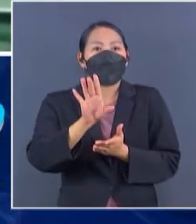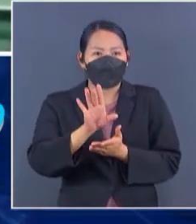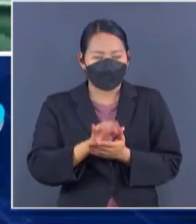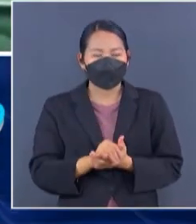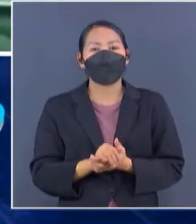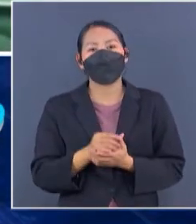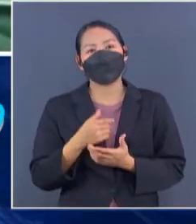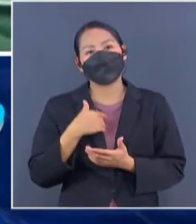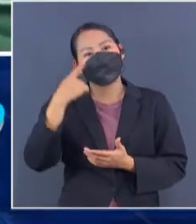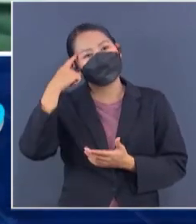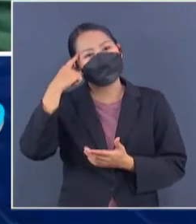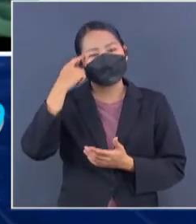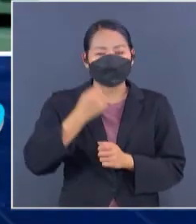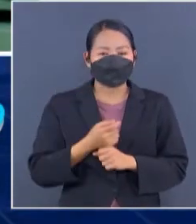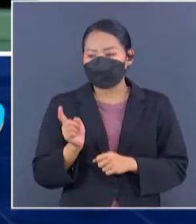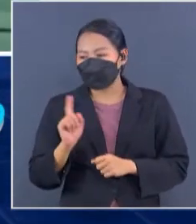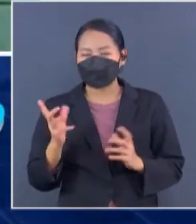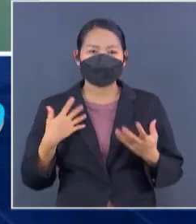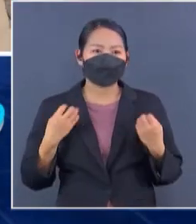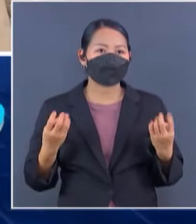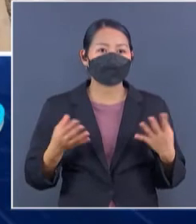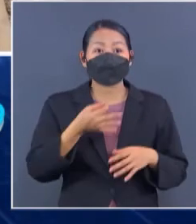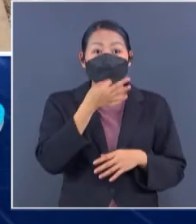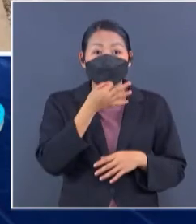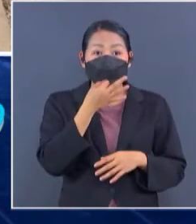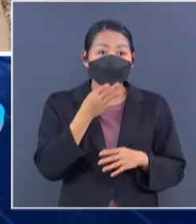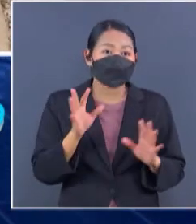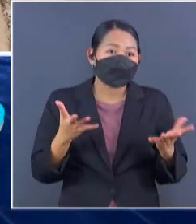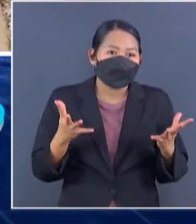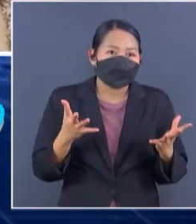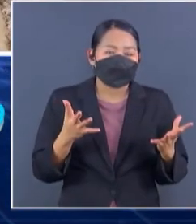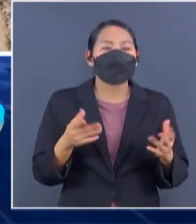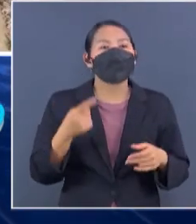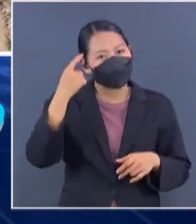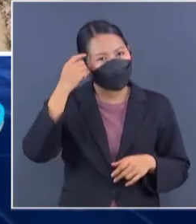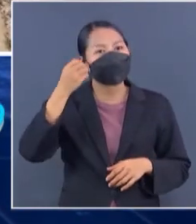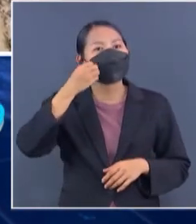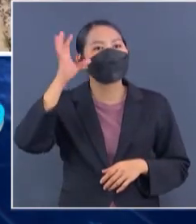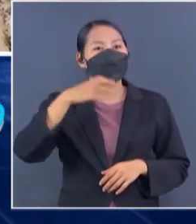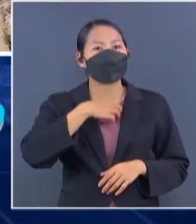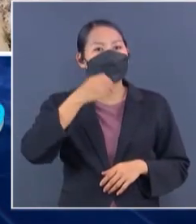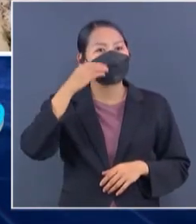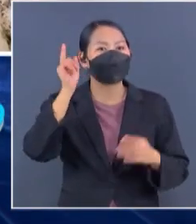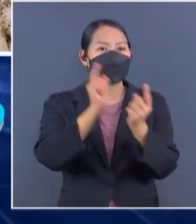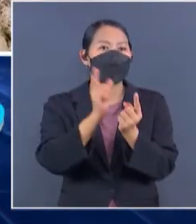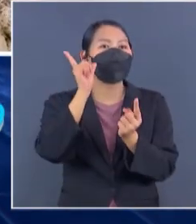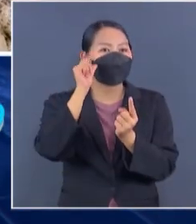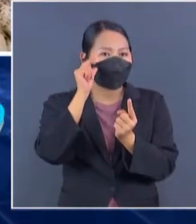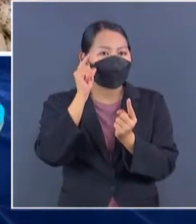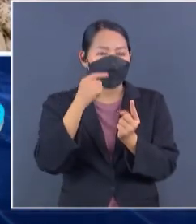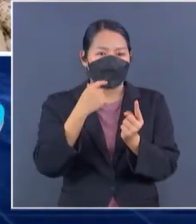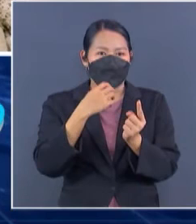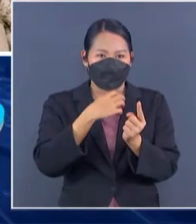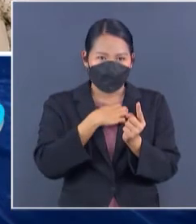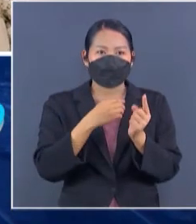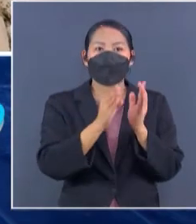าเอากลับบ้านดีกว่าก็เลยเดินเท้าแล้วครับจากระยองมาถึงฉะเชิงเทราแล้วนะครับแต่จะเดินไปถึงบุรีรัมย์เนี่ยฮะ ระย